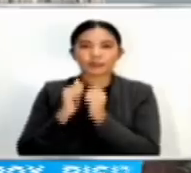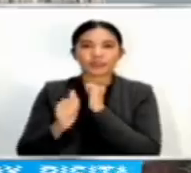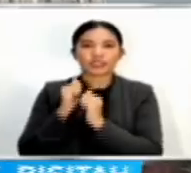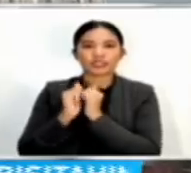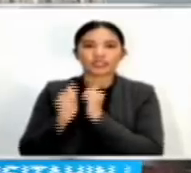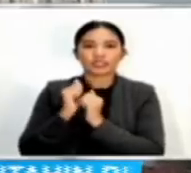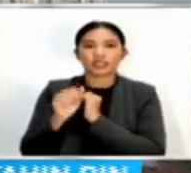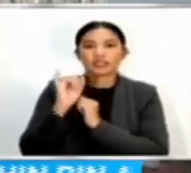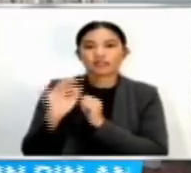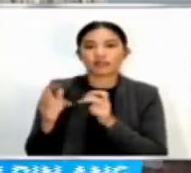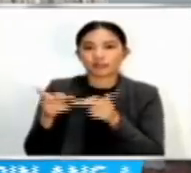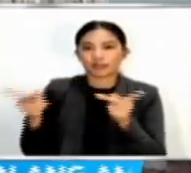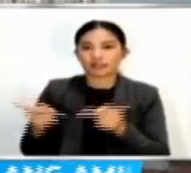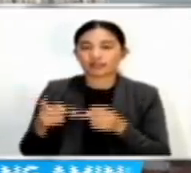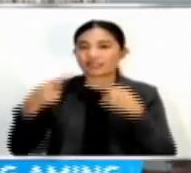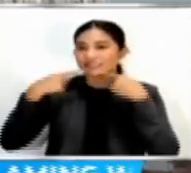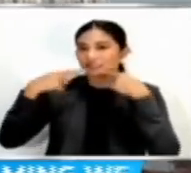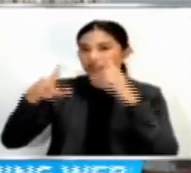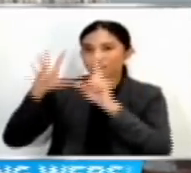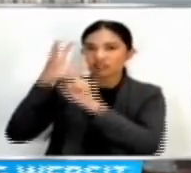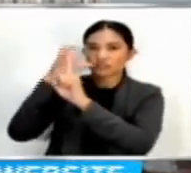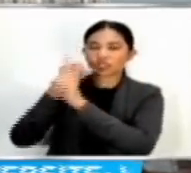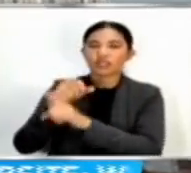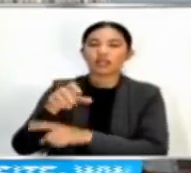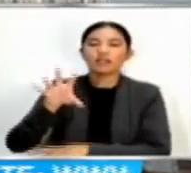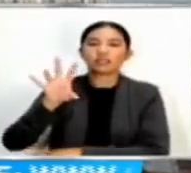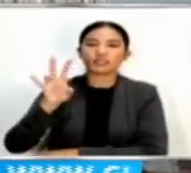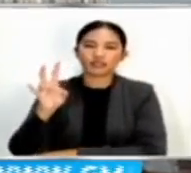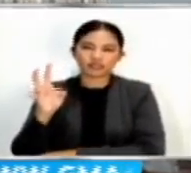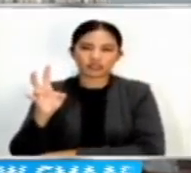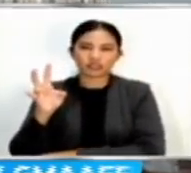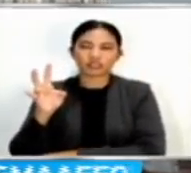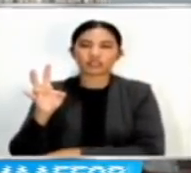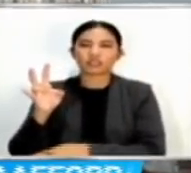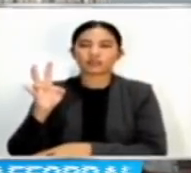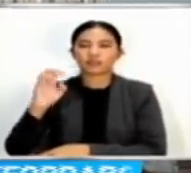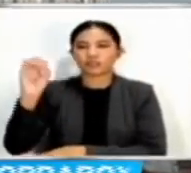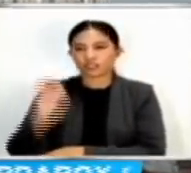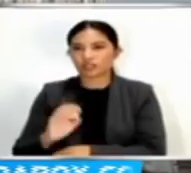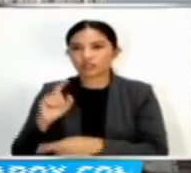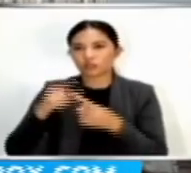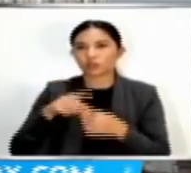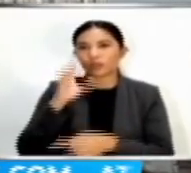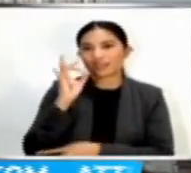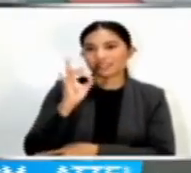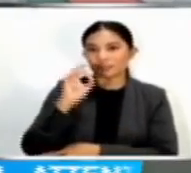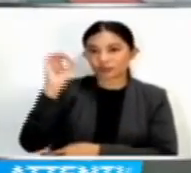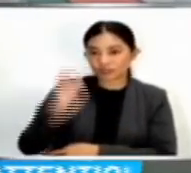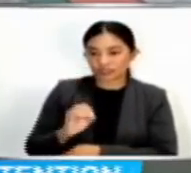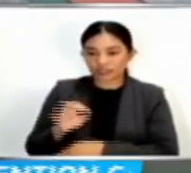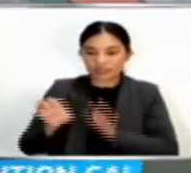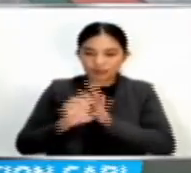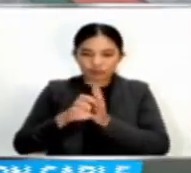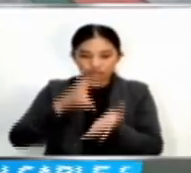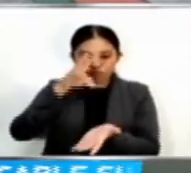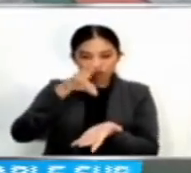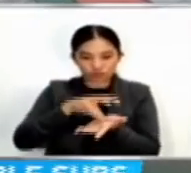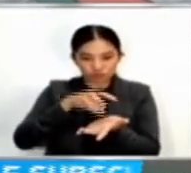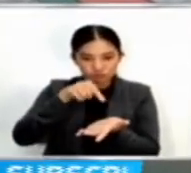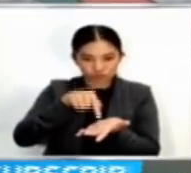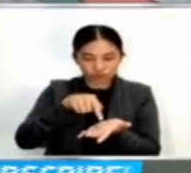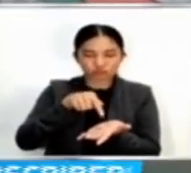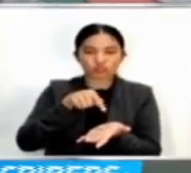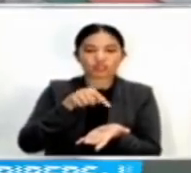mo kunyari 70-80% ng population dyan sa lugar na yan ay nabakunahan nyo, kahit na